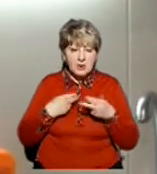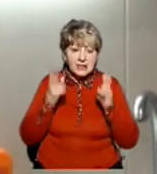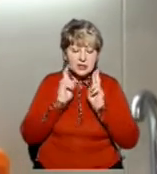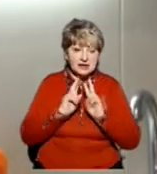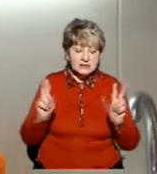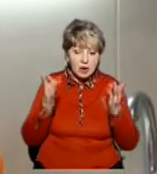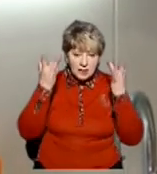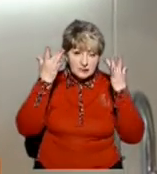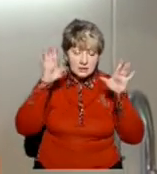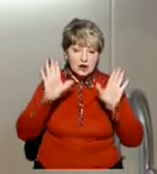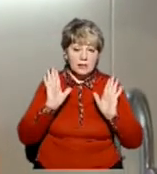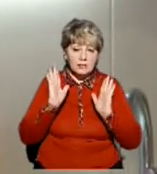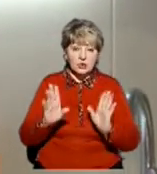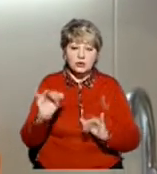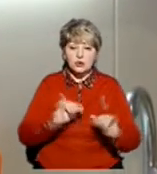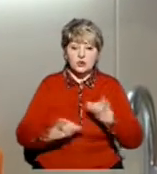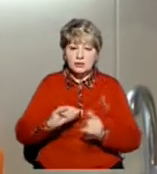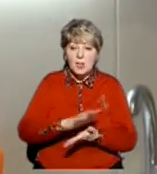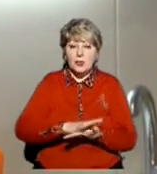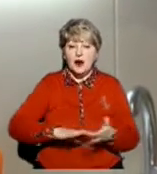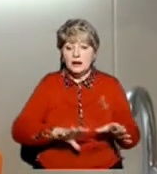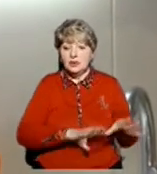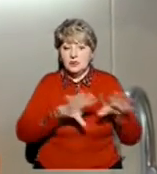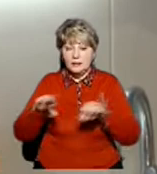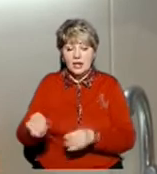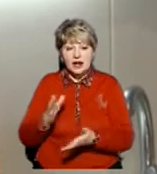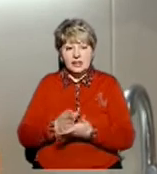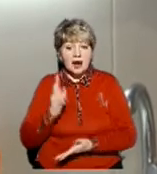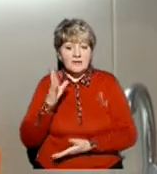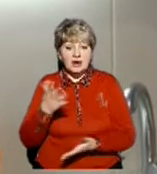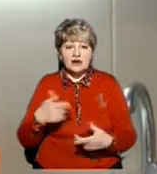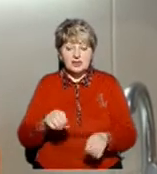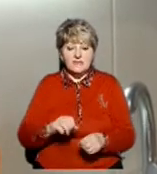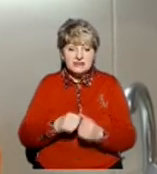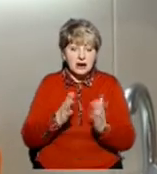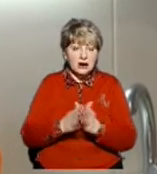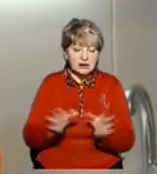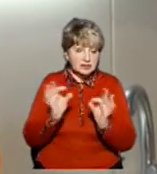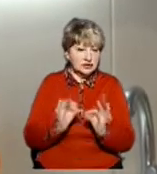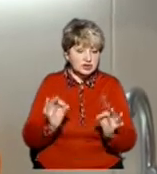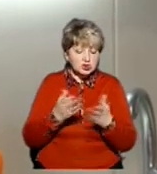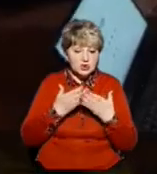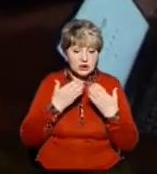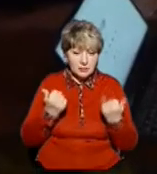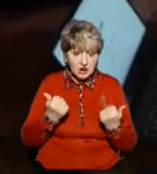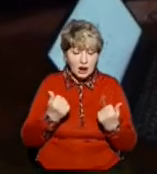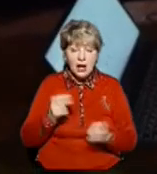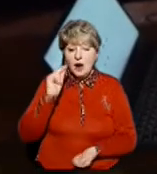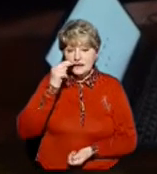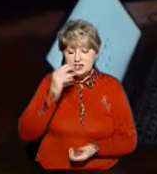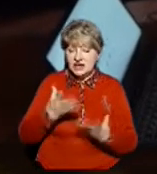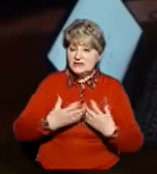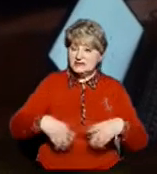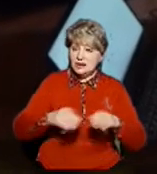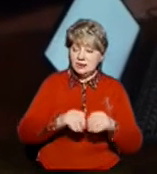знаємо, раптом нам прийдеться переїжджати далі, то є такі квартири, де взагалі нічого нема, то щоб було в чому готувати. У Чернігові